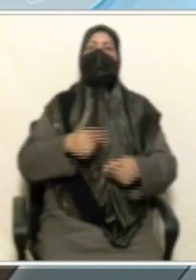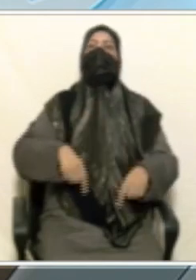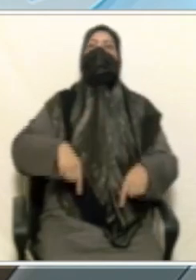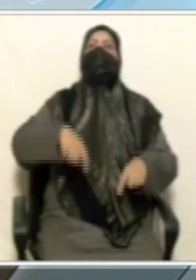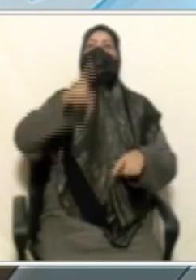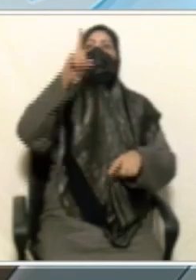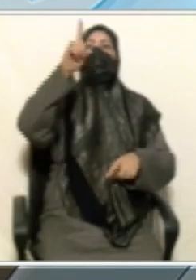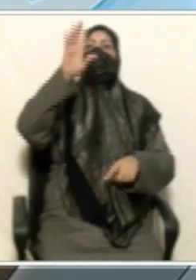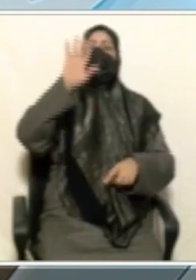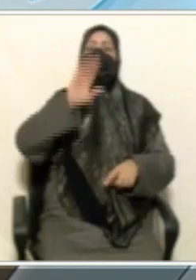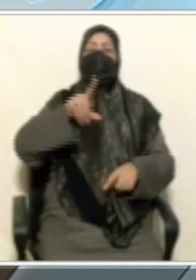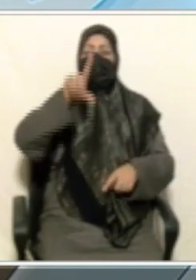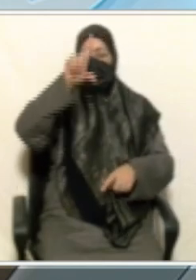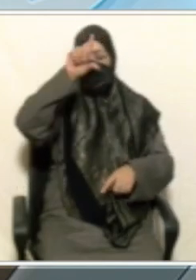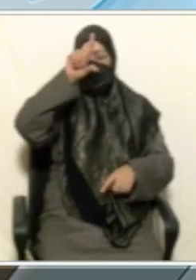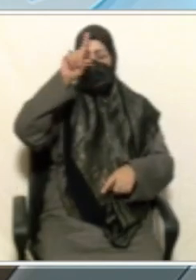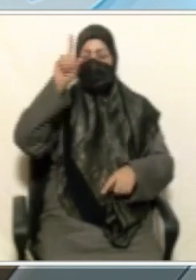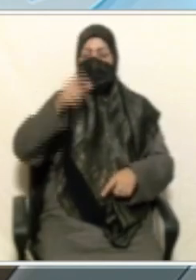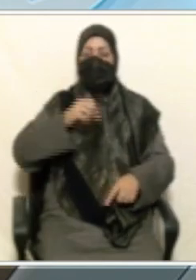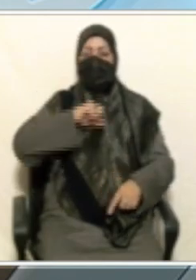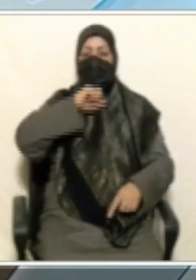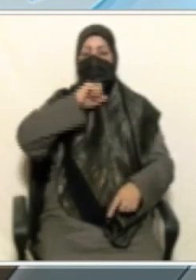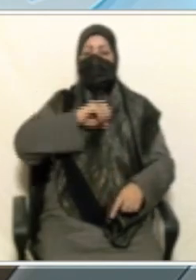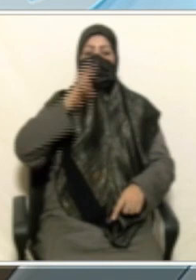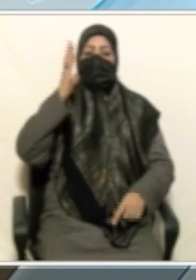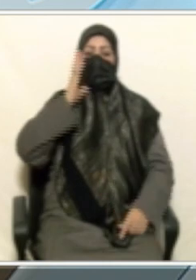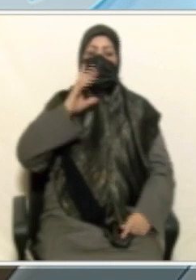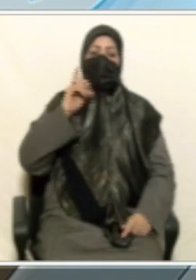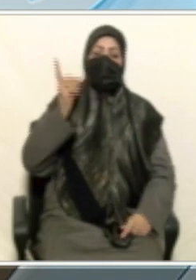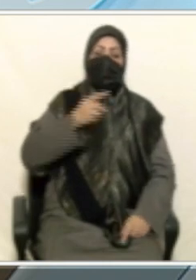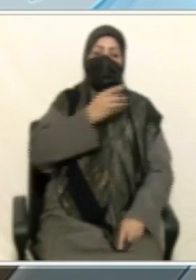الله عليه وسلم: التوبة تجب ما قبلها،